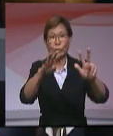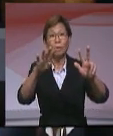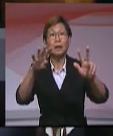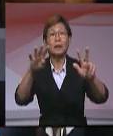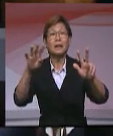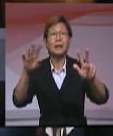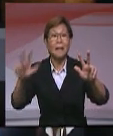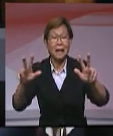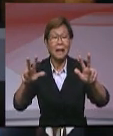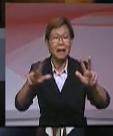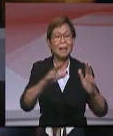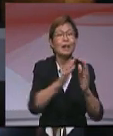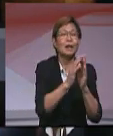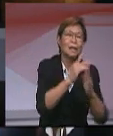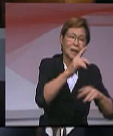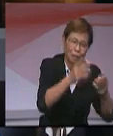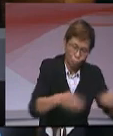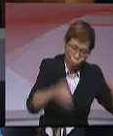ibadah serta